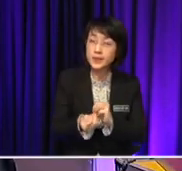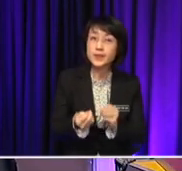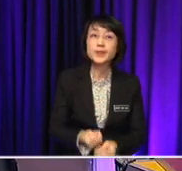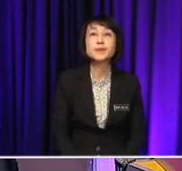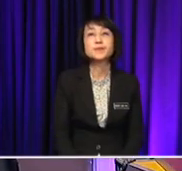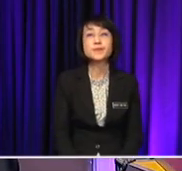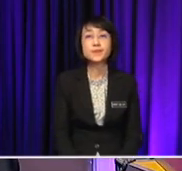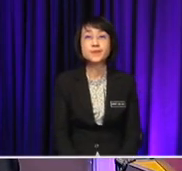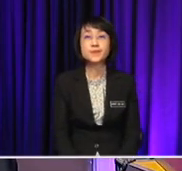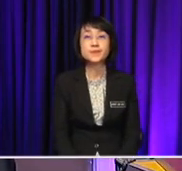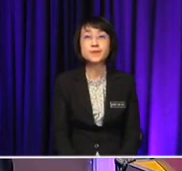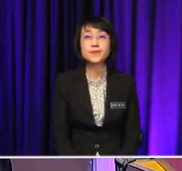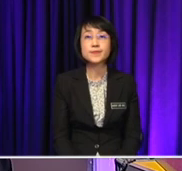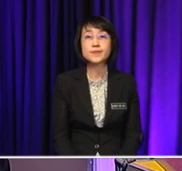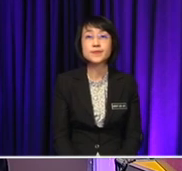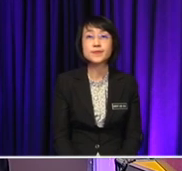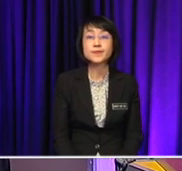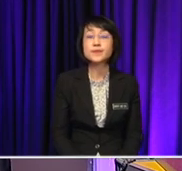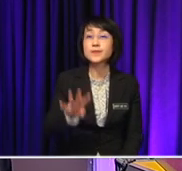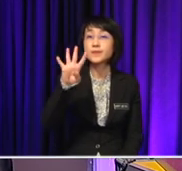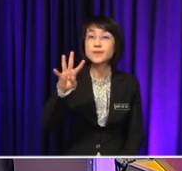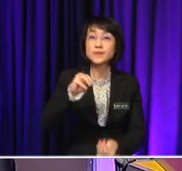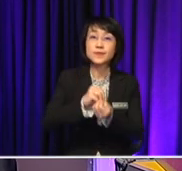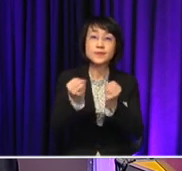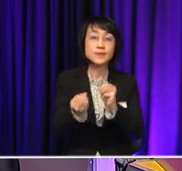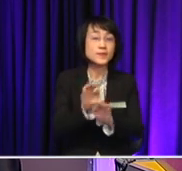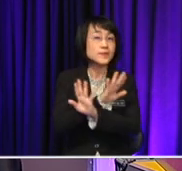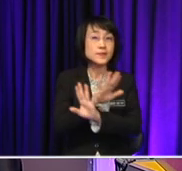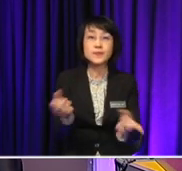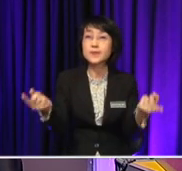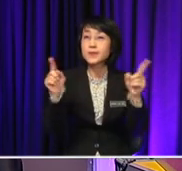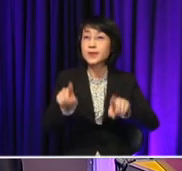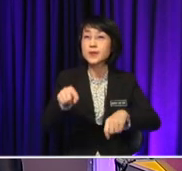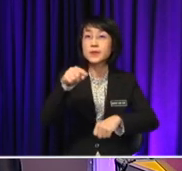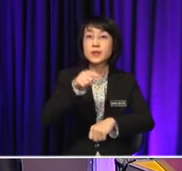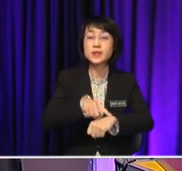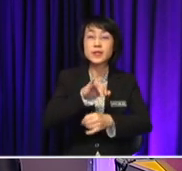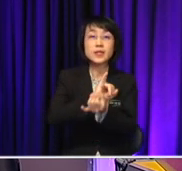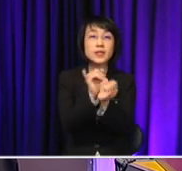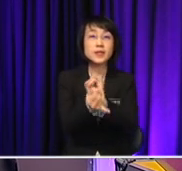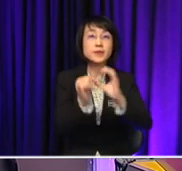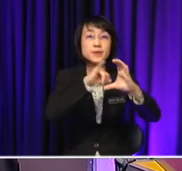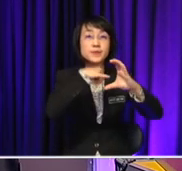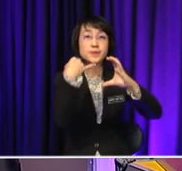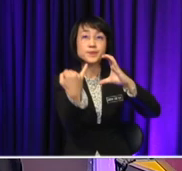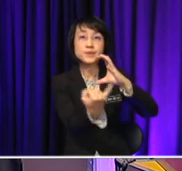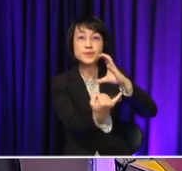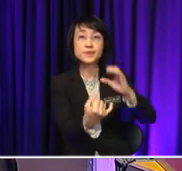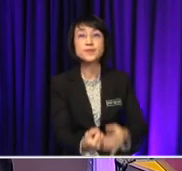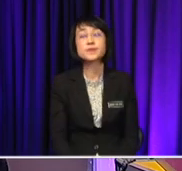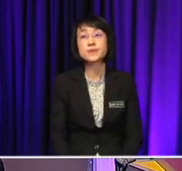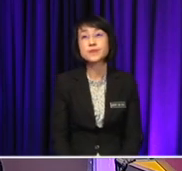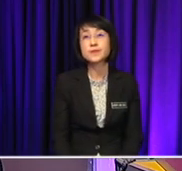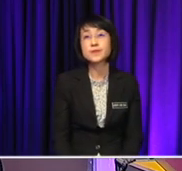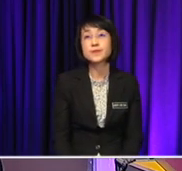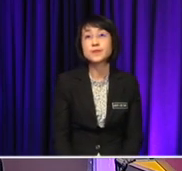oke 4 musim tak belaku di iklim khatulistiwa oke nah Kalian pergi iklim yang lain contoh iklim di